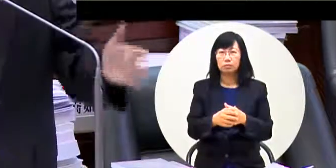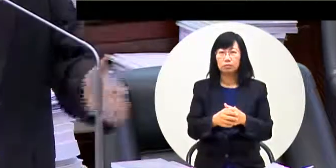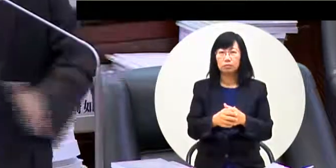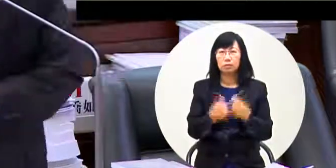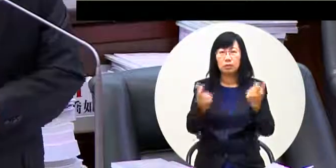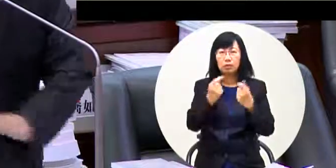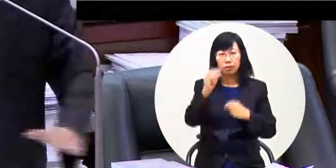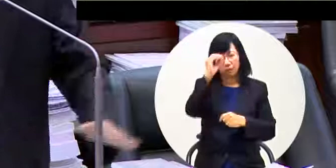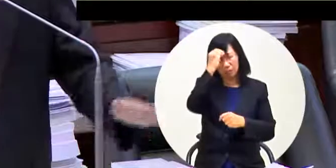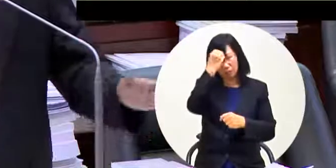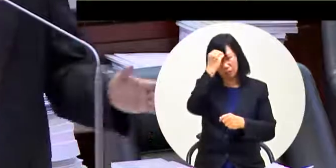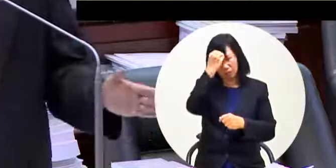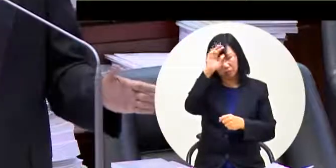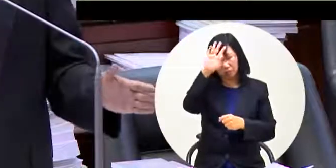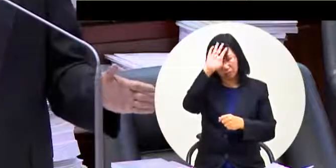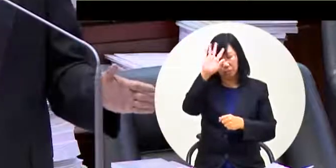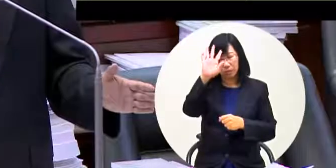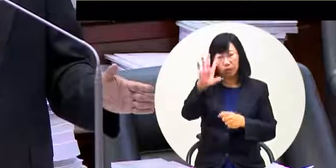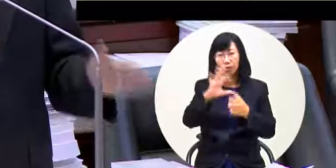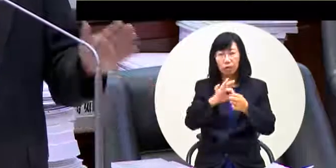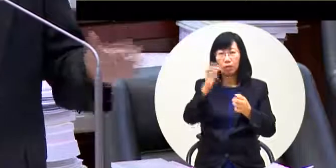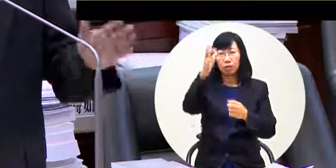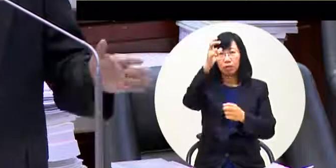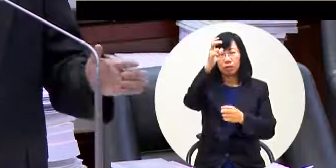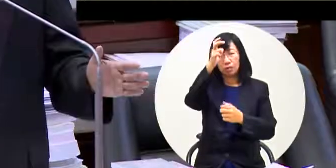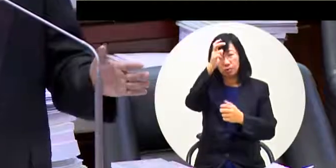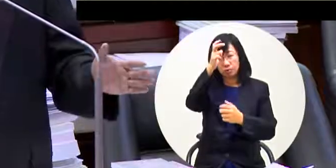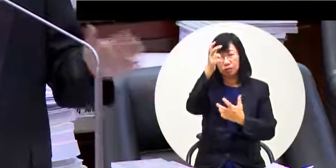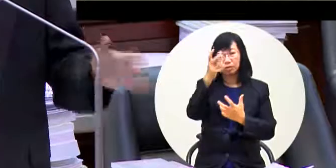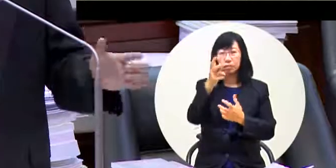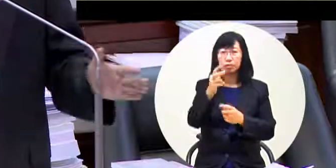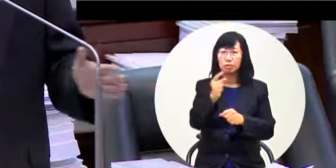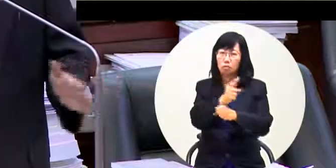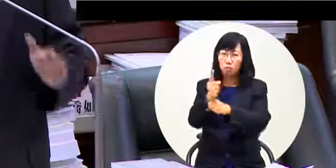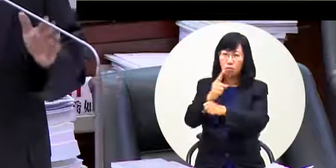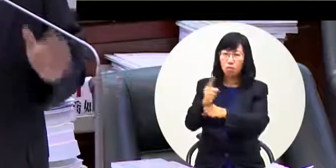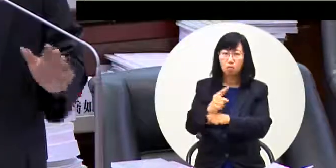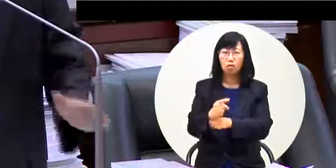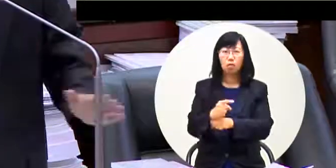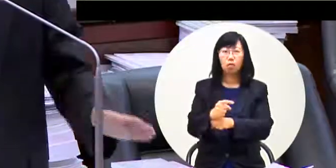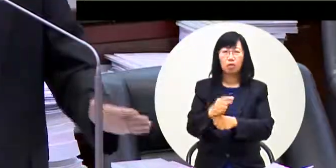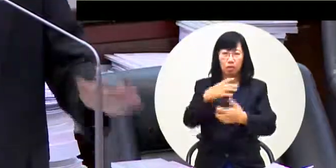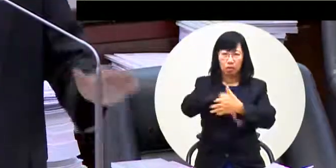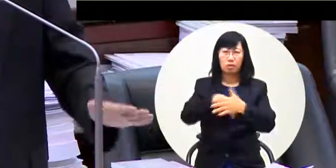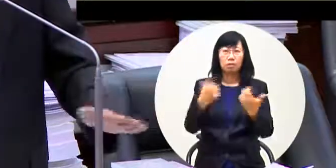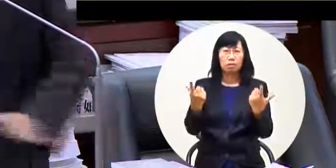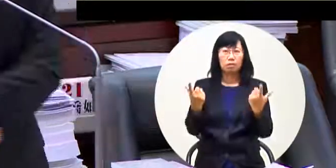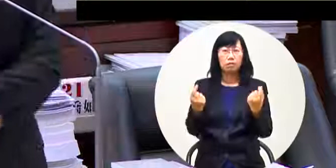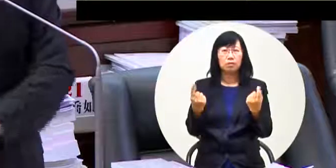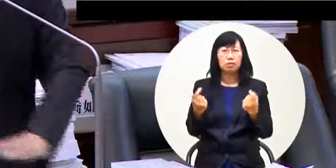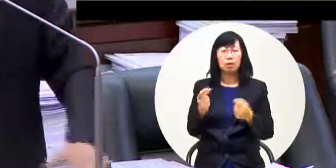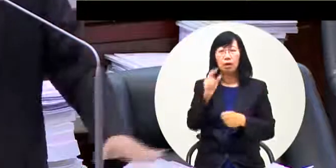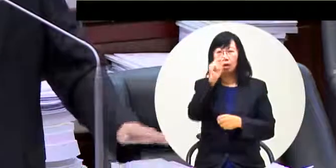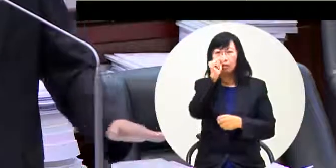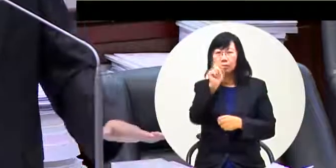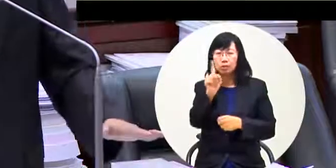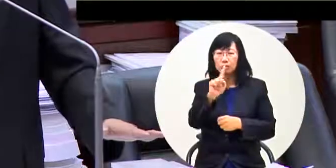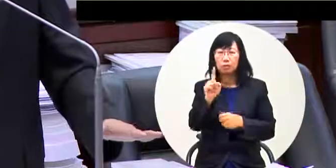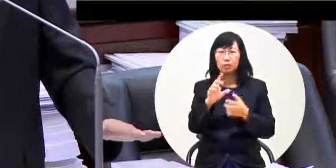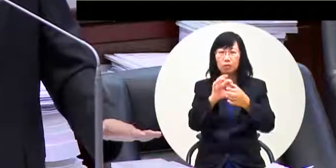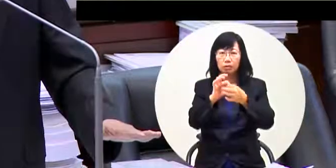局消防局也非常的多，这样的东西，特别是一个政经地位比较低的高雄